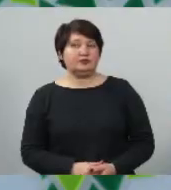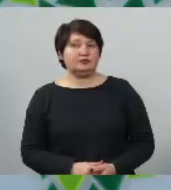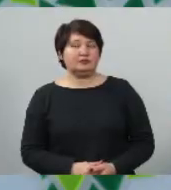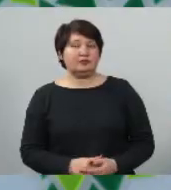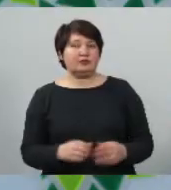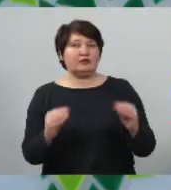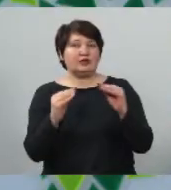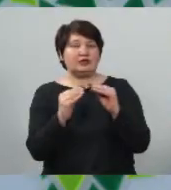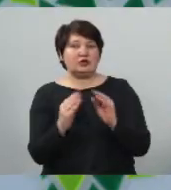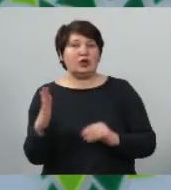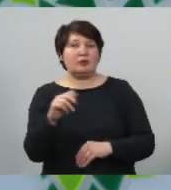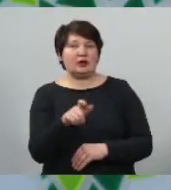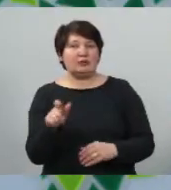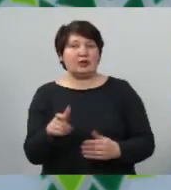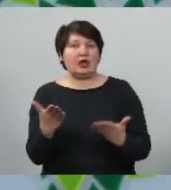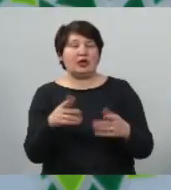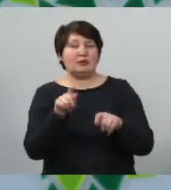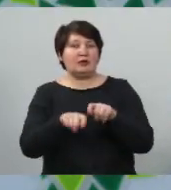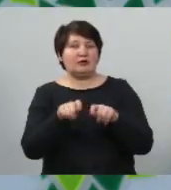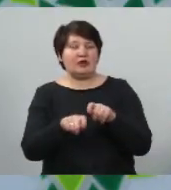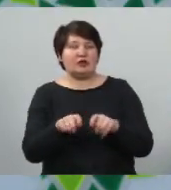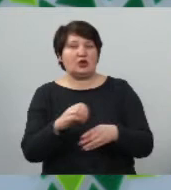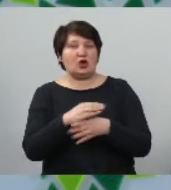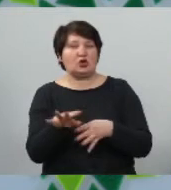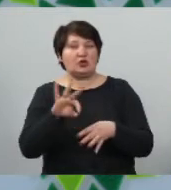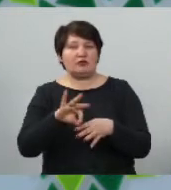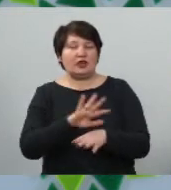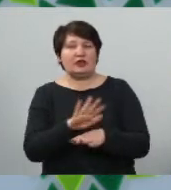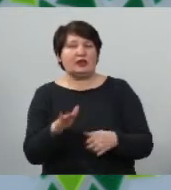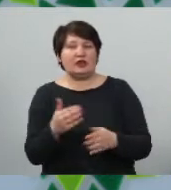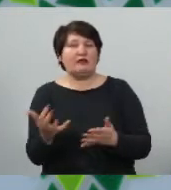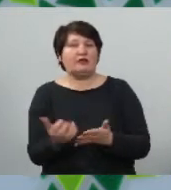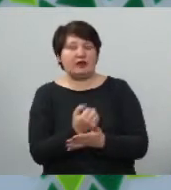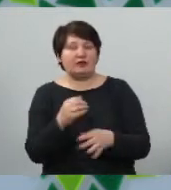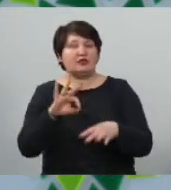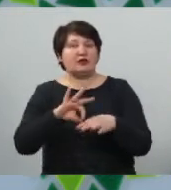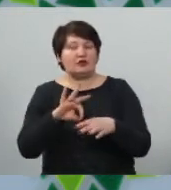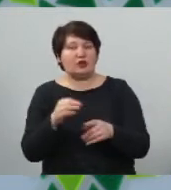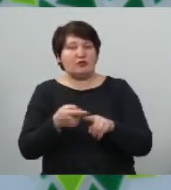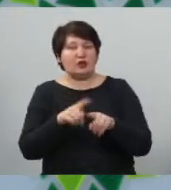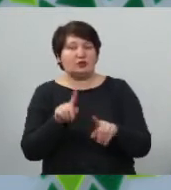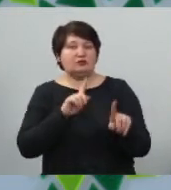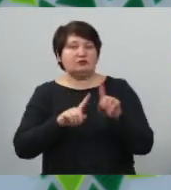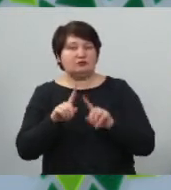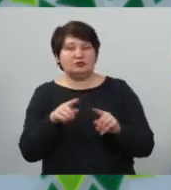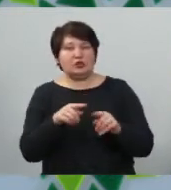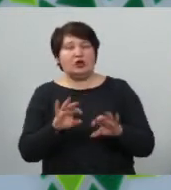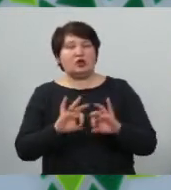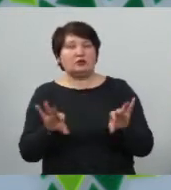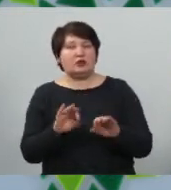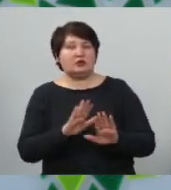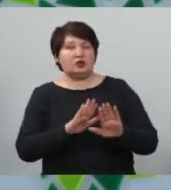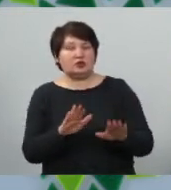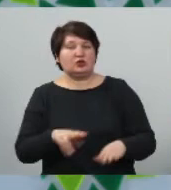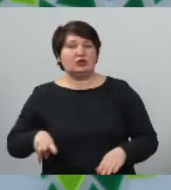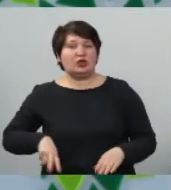У 10 прикарпатців, яких перевіряли на коронавірус, не виявили захворювання. Про це під час брифінгу розповів заступник директора